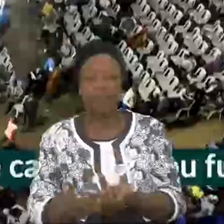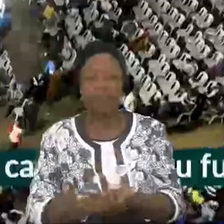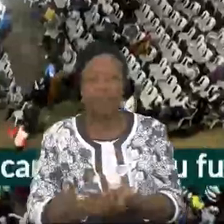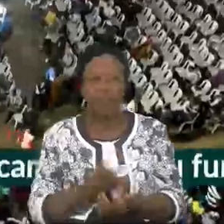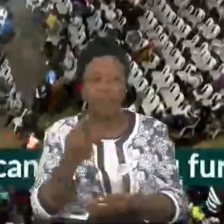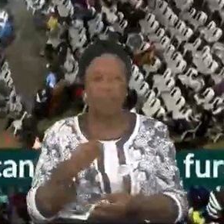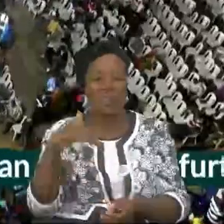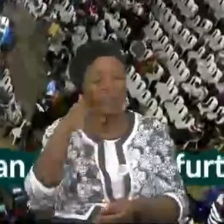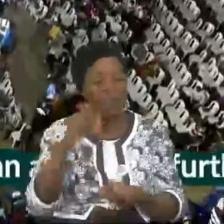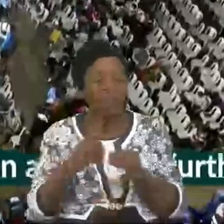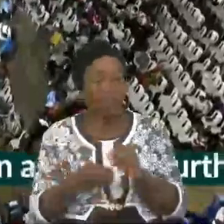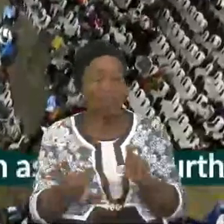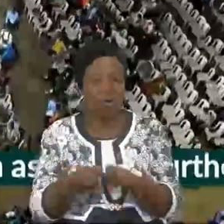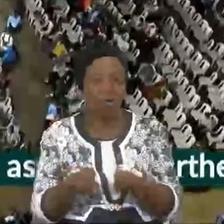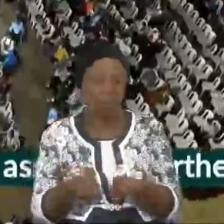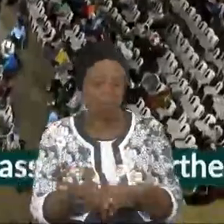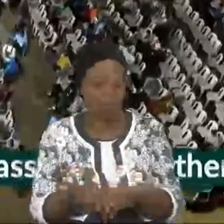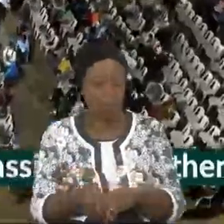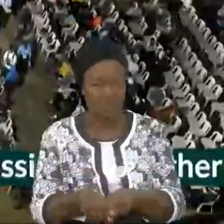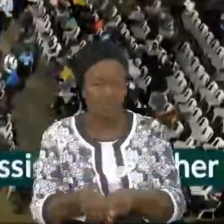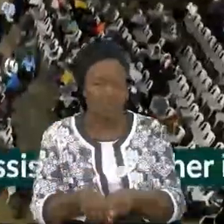Il y a un numéro de téléphone.